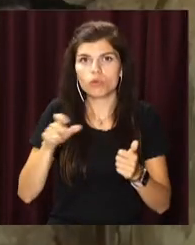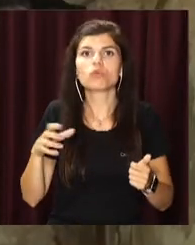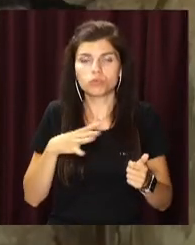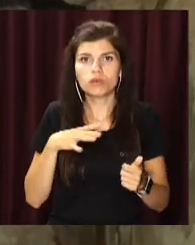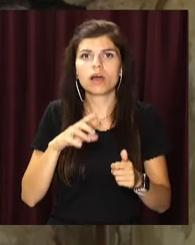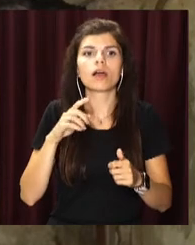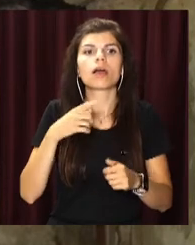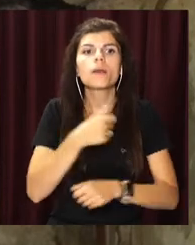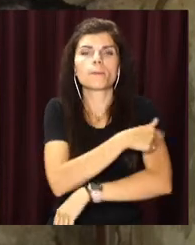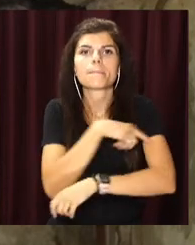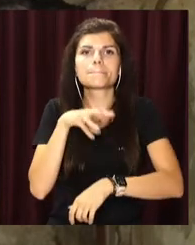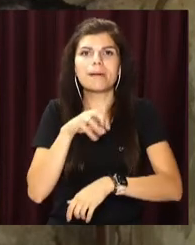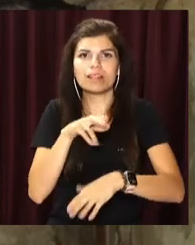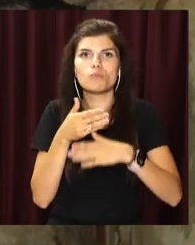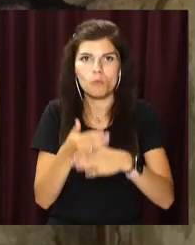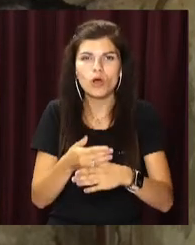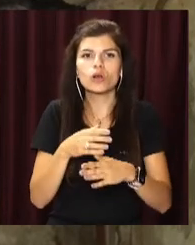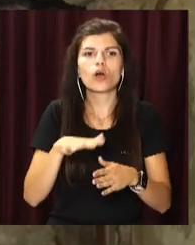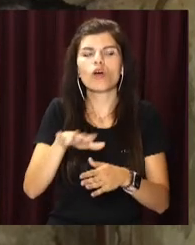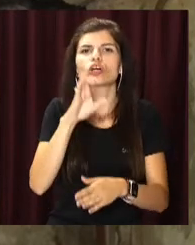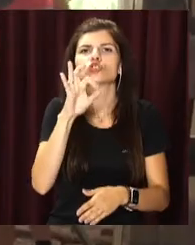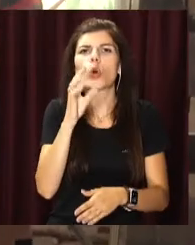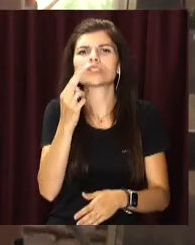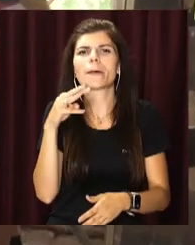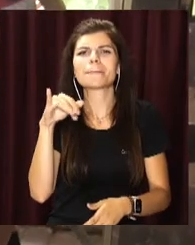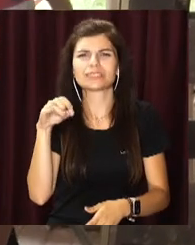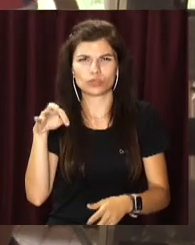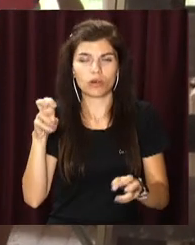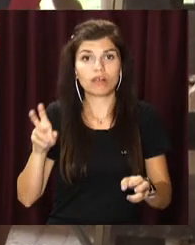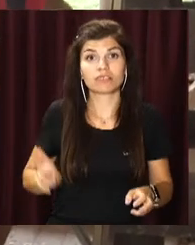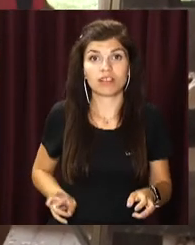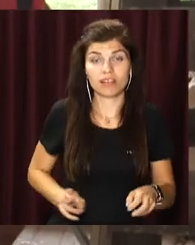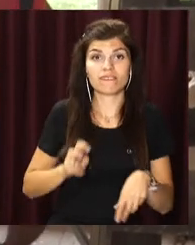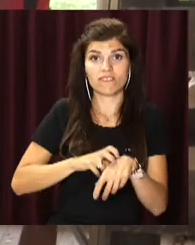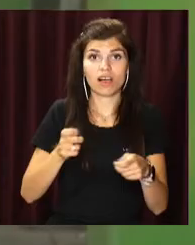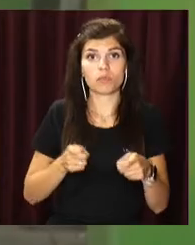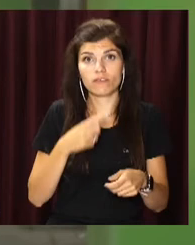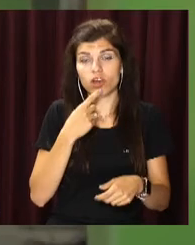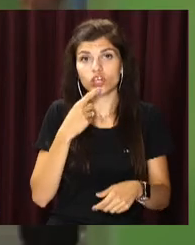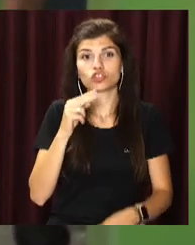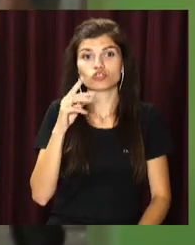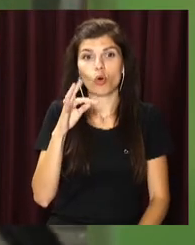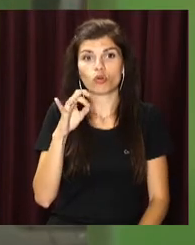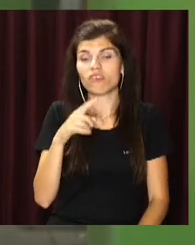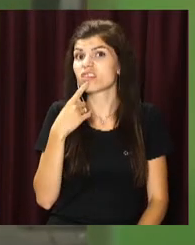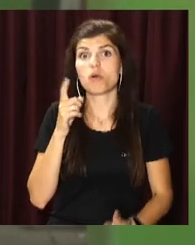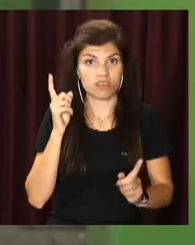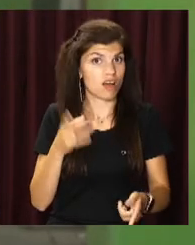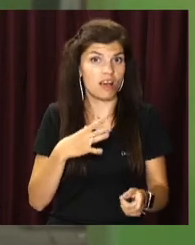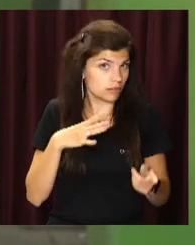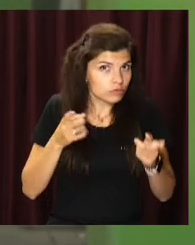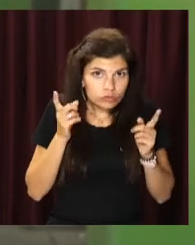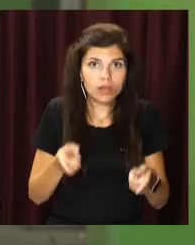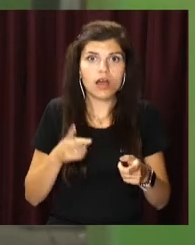Центру первинної меддопомоги, що на соцмісті у Кам'янському, каже директорка медзакладу Лариса Чернова. Там була діра просто,